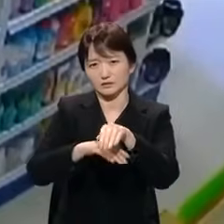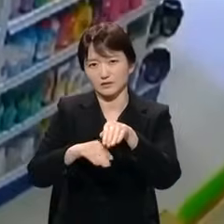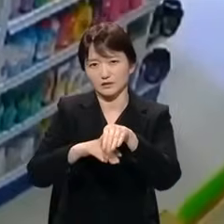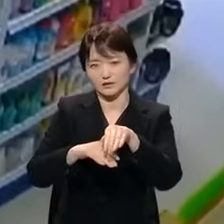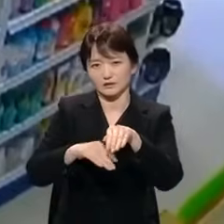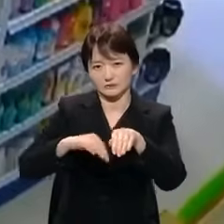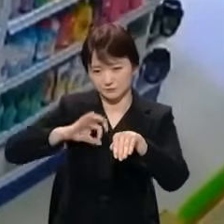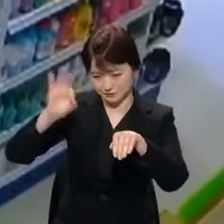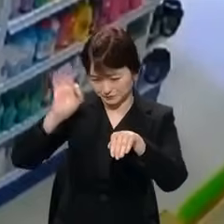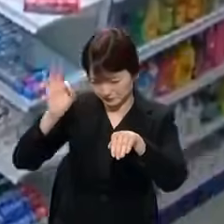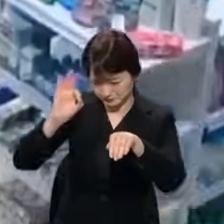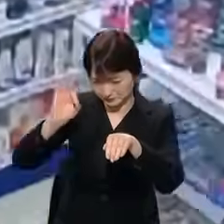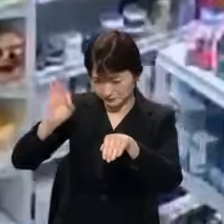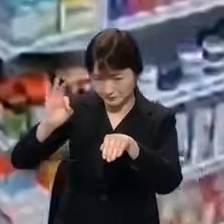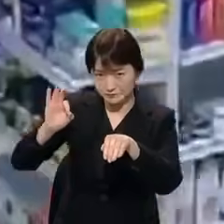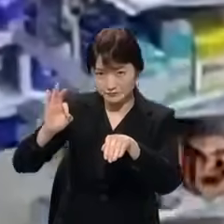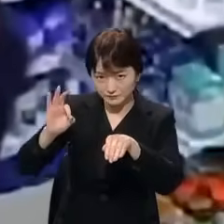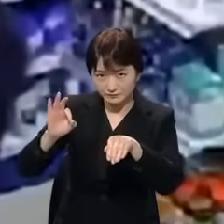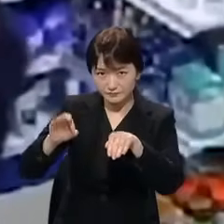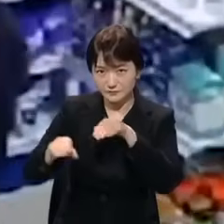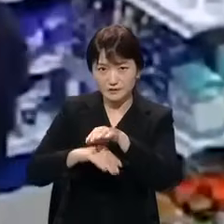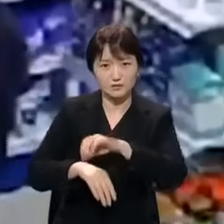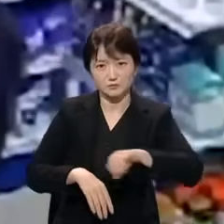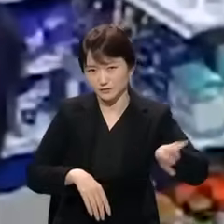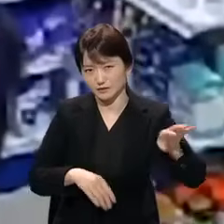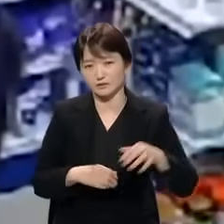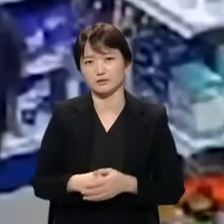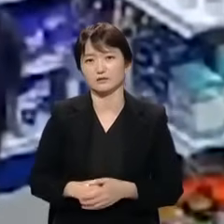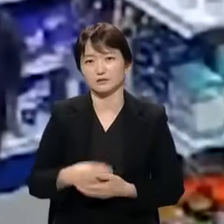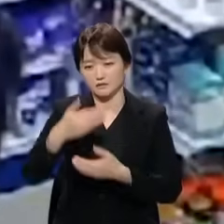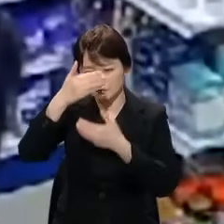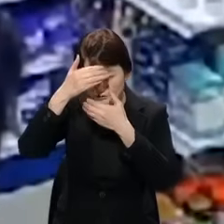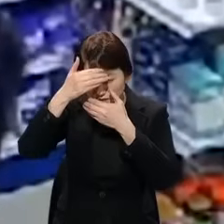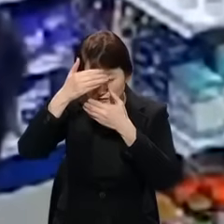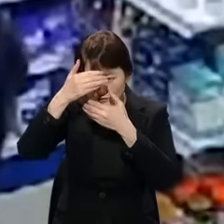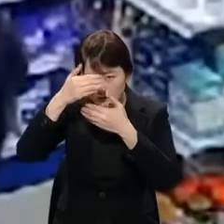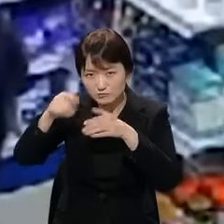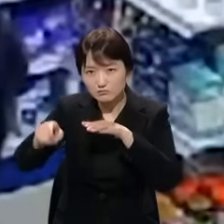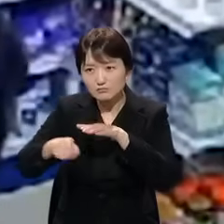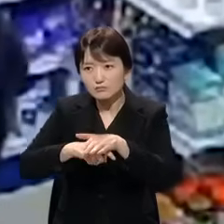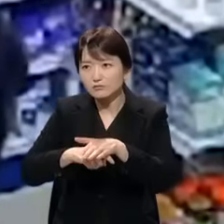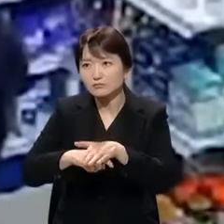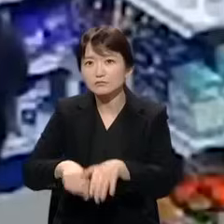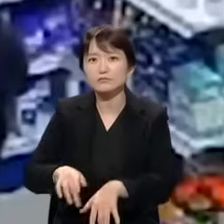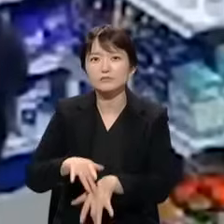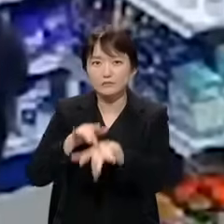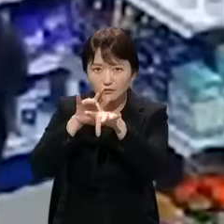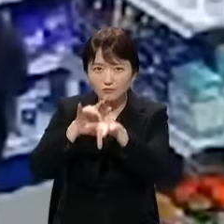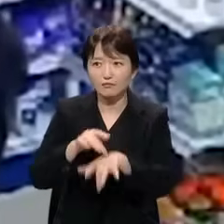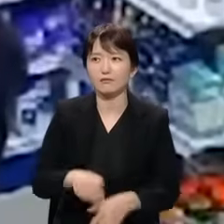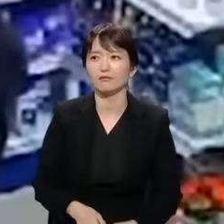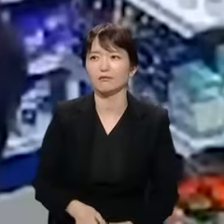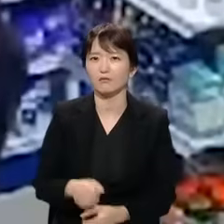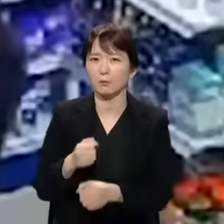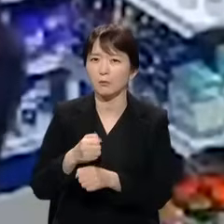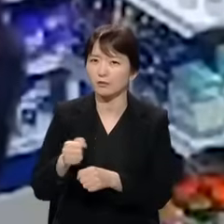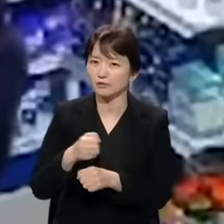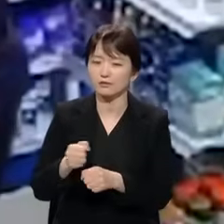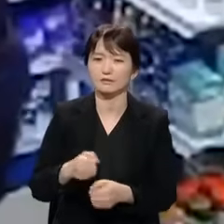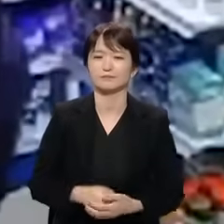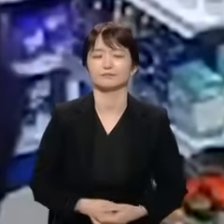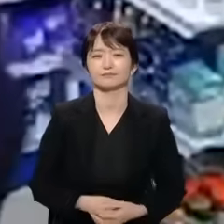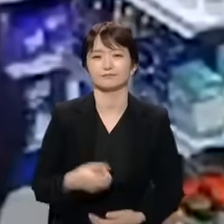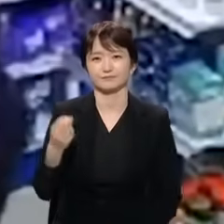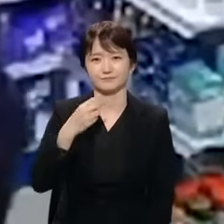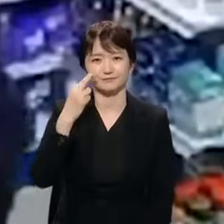추적해서 강도의 뒤를 밟았는데 차는 인근에 버려져 있었고 이 강도는 흔적도 없이 사라졌습니다. 황당한 녀석이네요. 다시